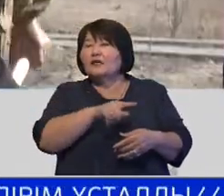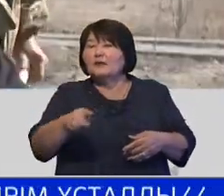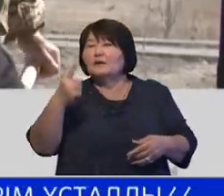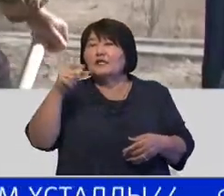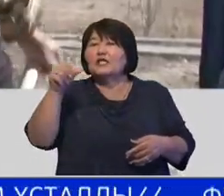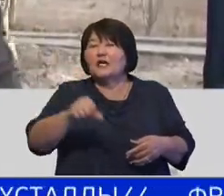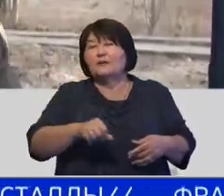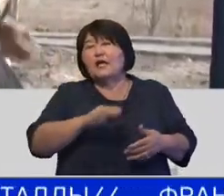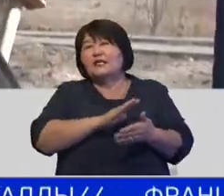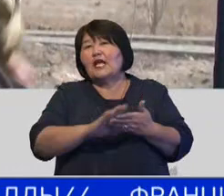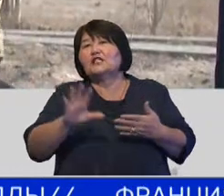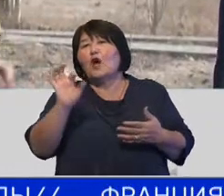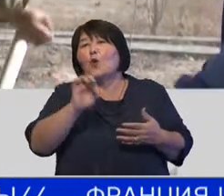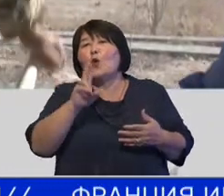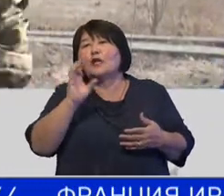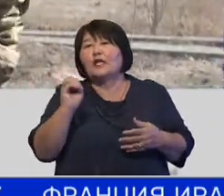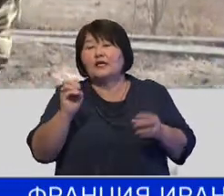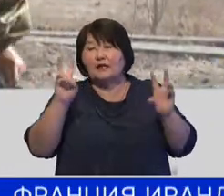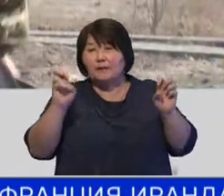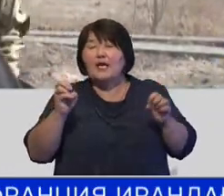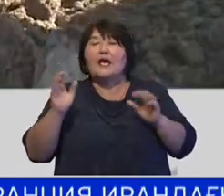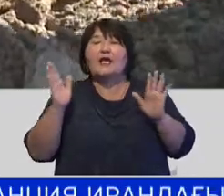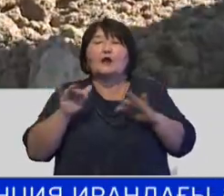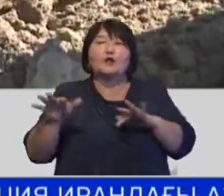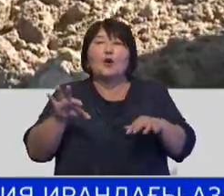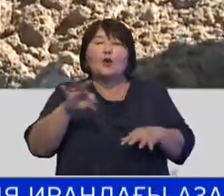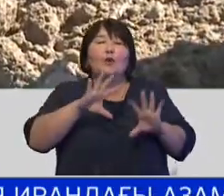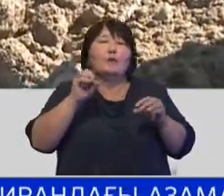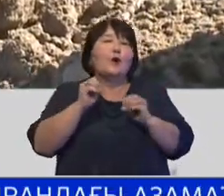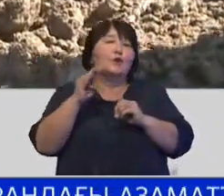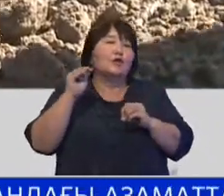бірінші аптасы Таза өлке деп аталады. Экологиялық шараға облыс бойынша